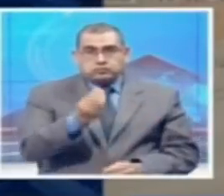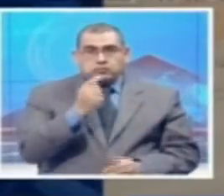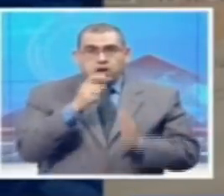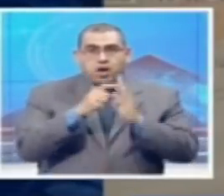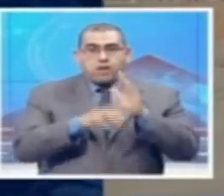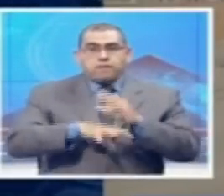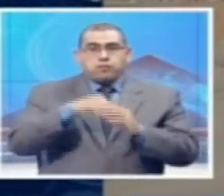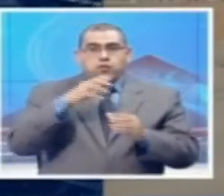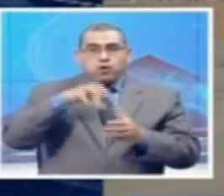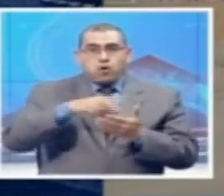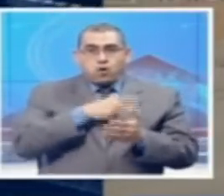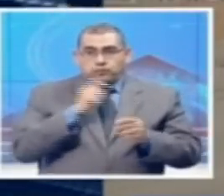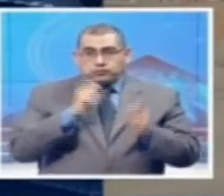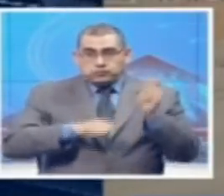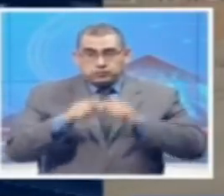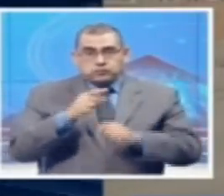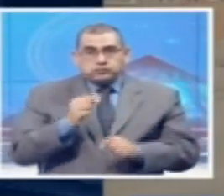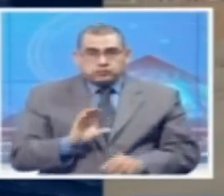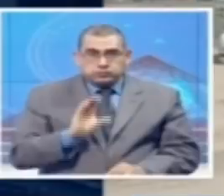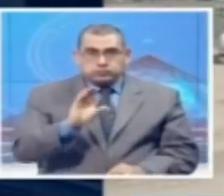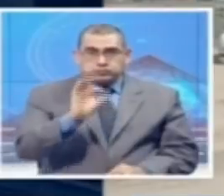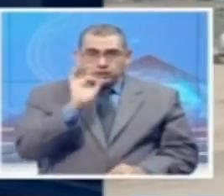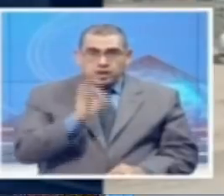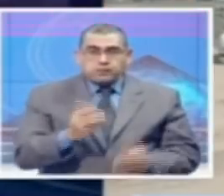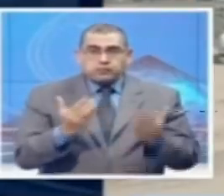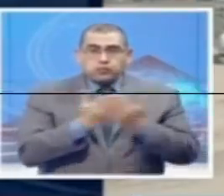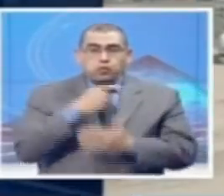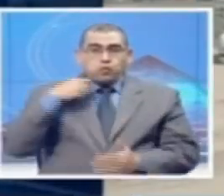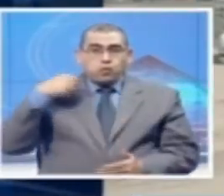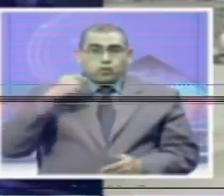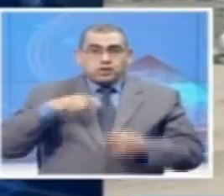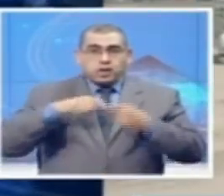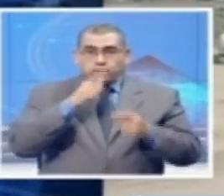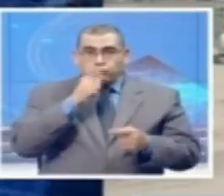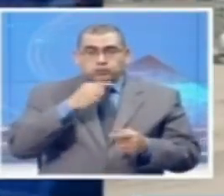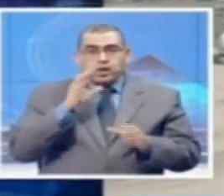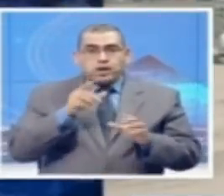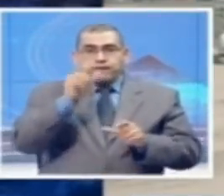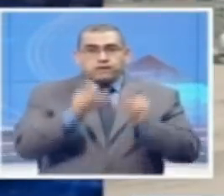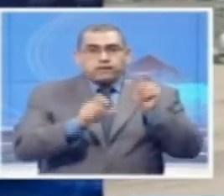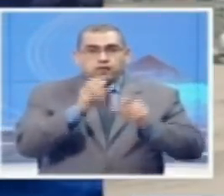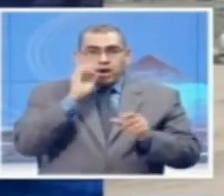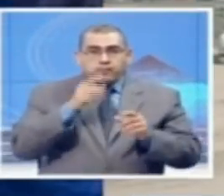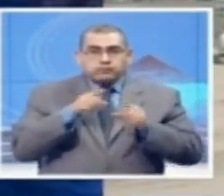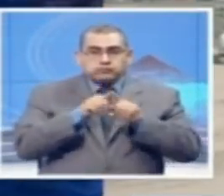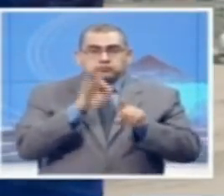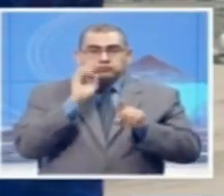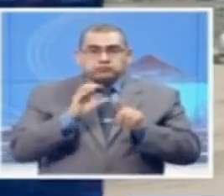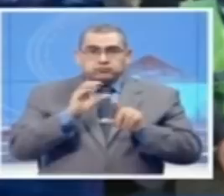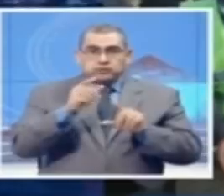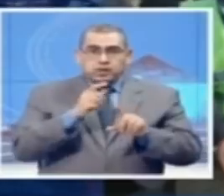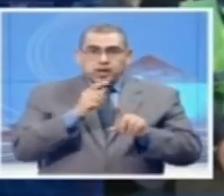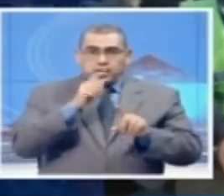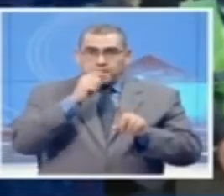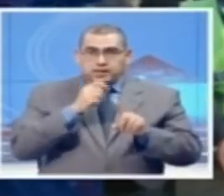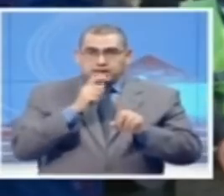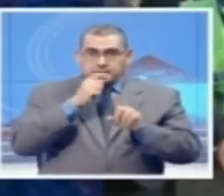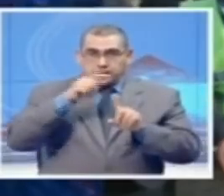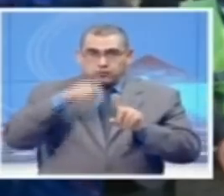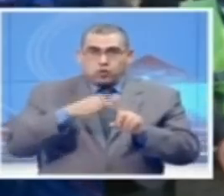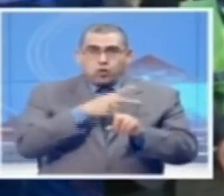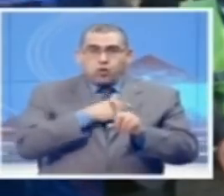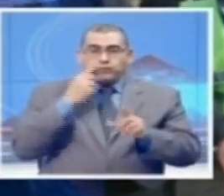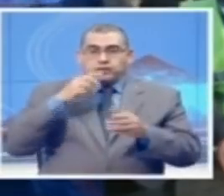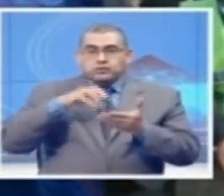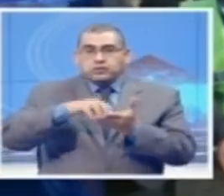أي مشروع تقوم الدولة بتنفيذه. كما شدد وزير النقل على تعويض المواطنين التعويض المناسب وفقا للسعر الذي تحدده